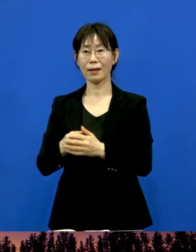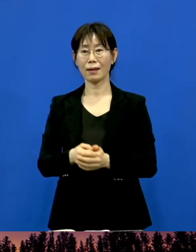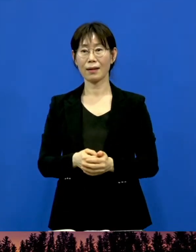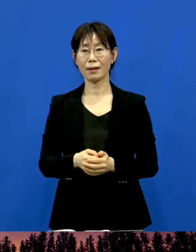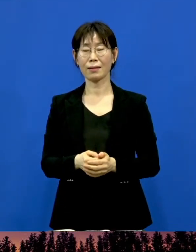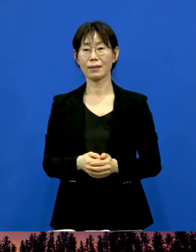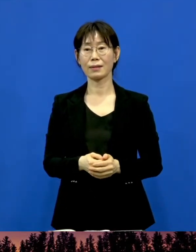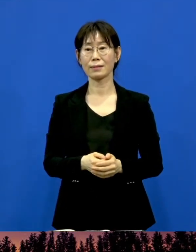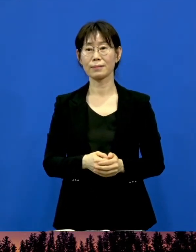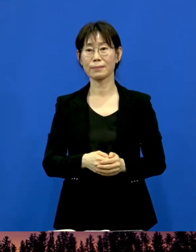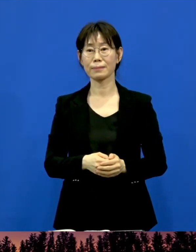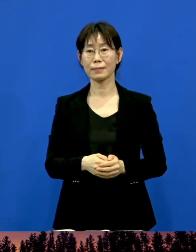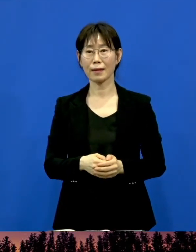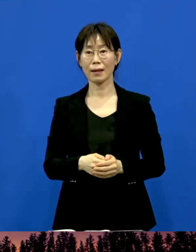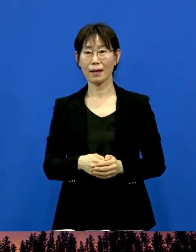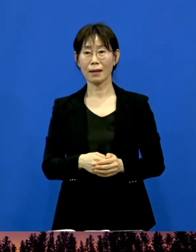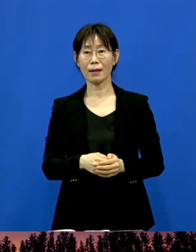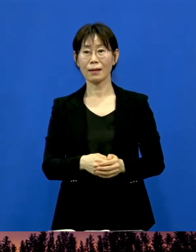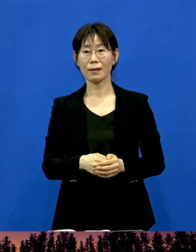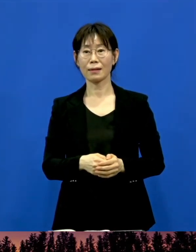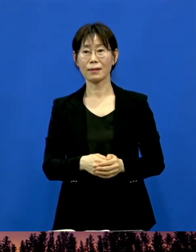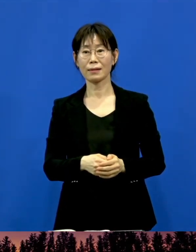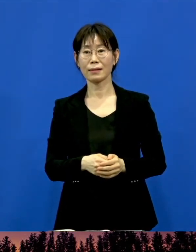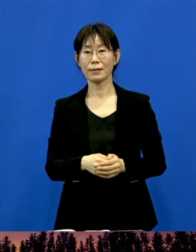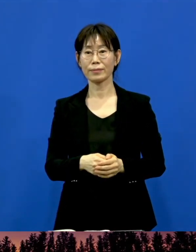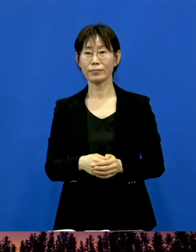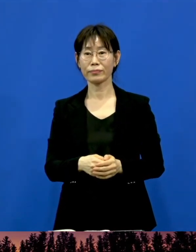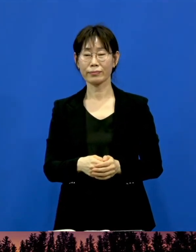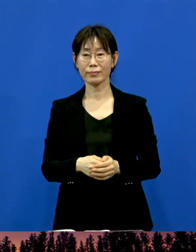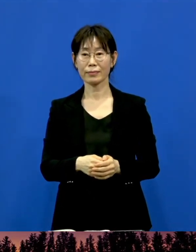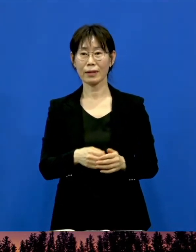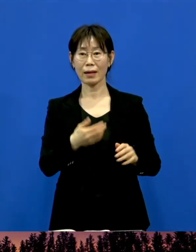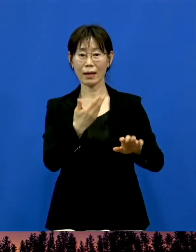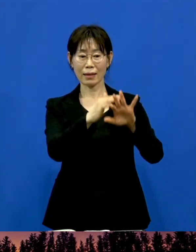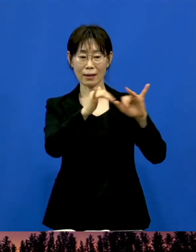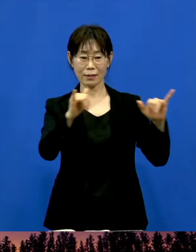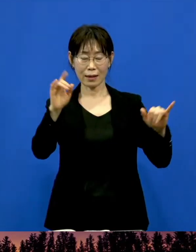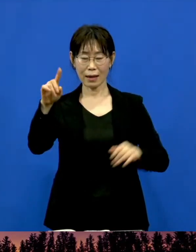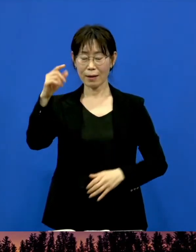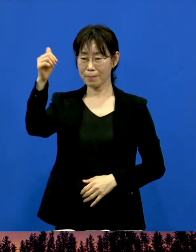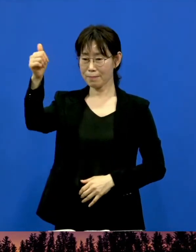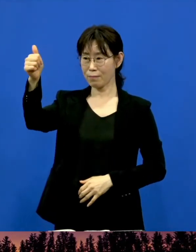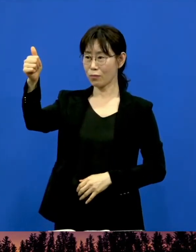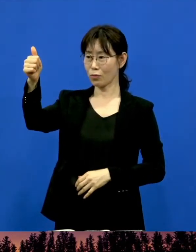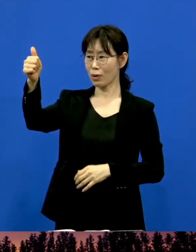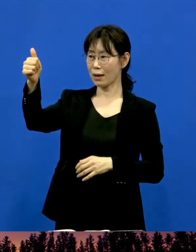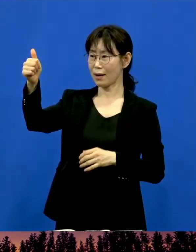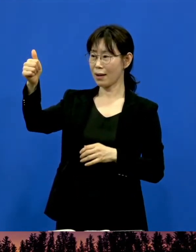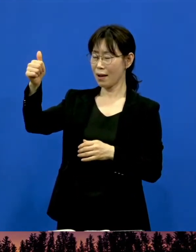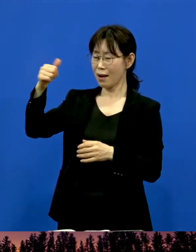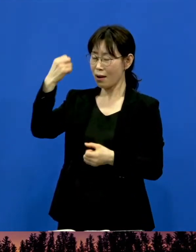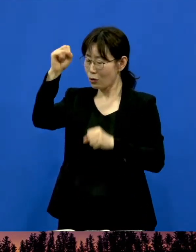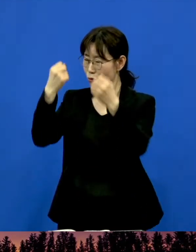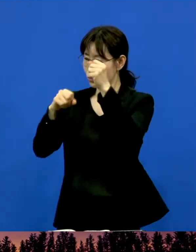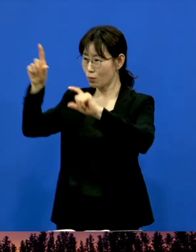사람들이 조롱하고 왕의 칠통을 지키지 않는다고 안에 미갈까지 그렇게 흉을 받지만 아랑곳하지 않고